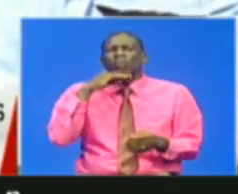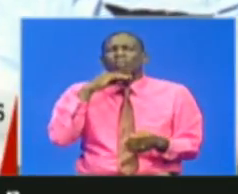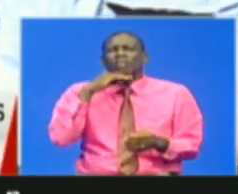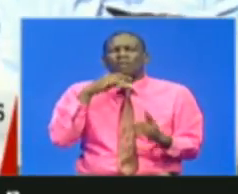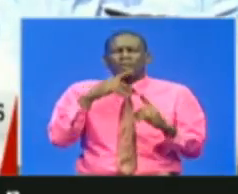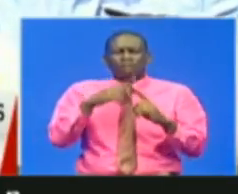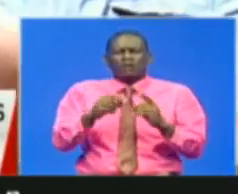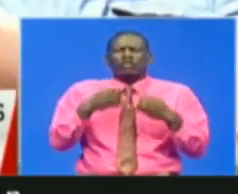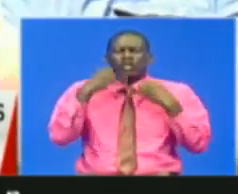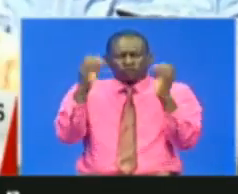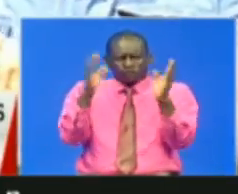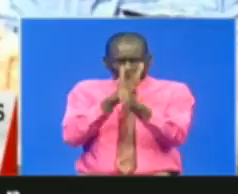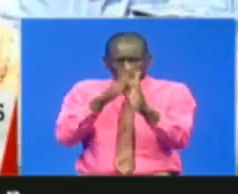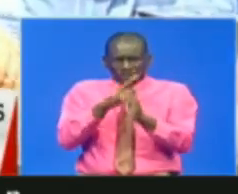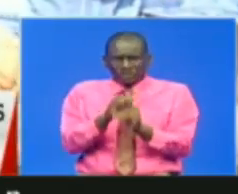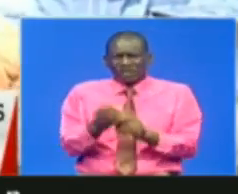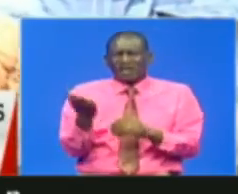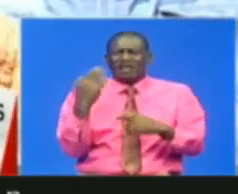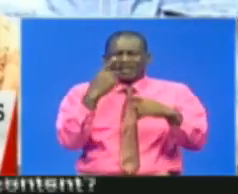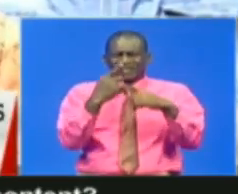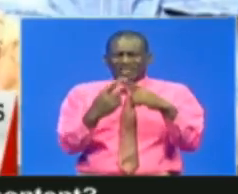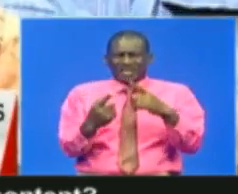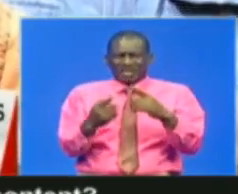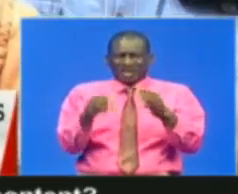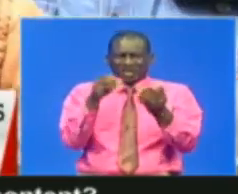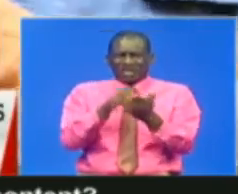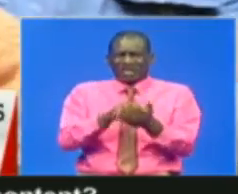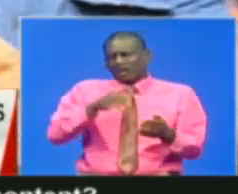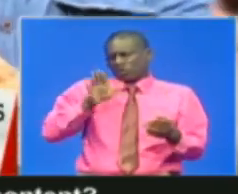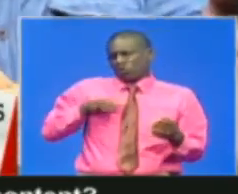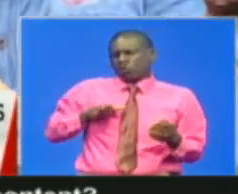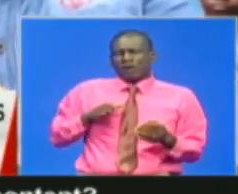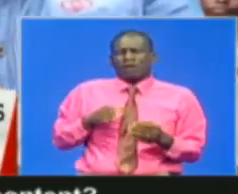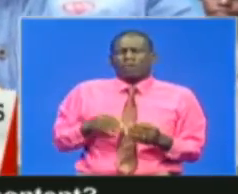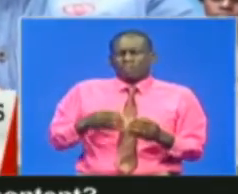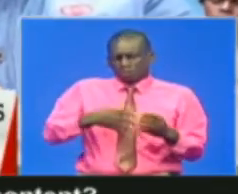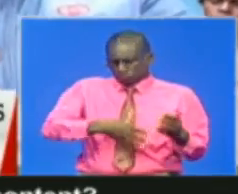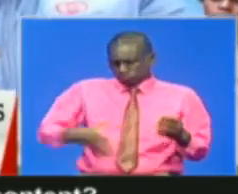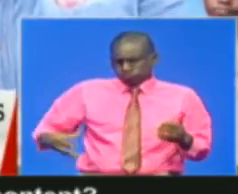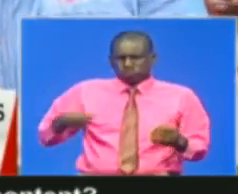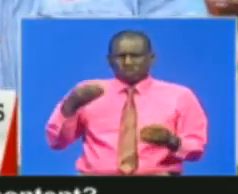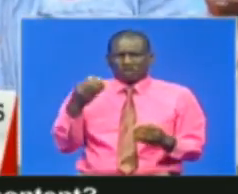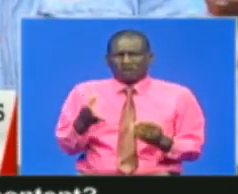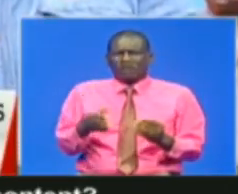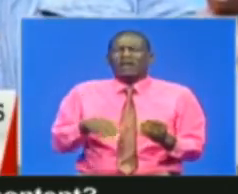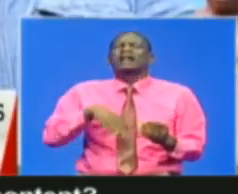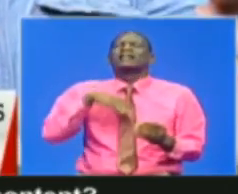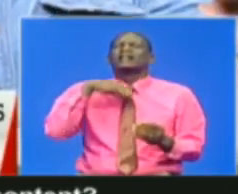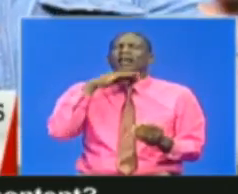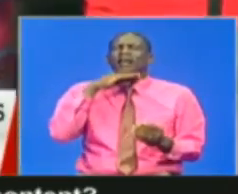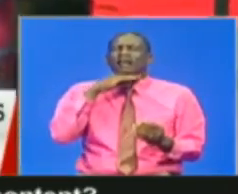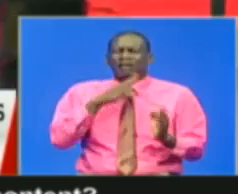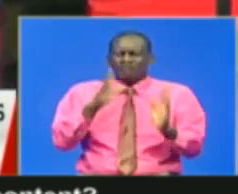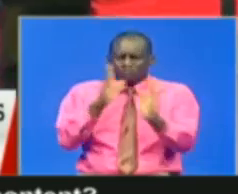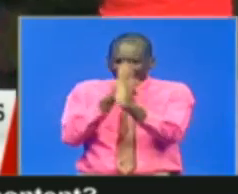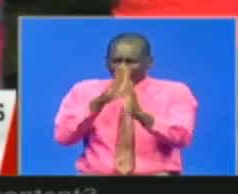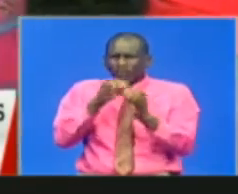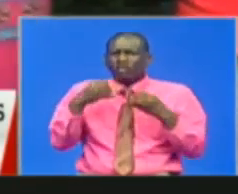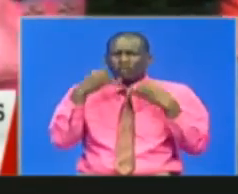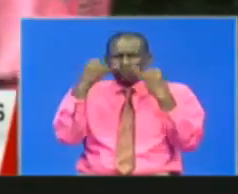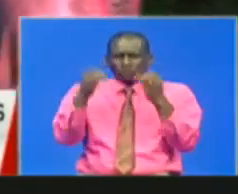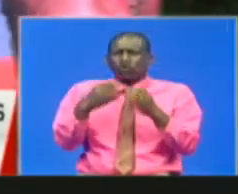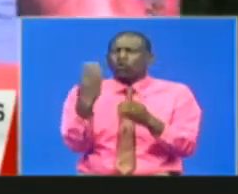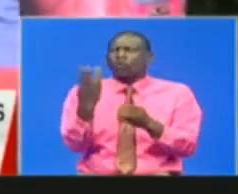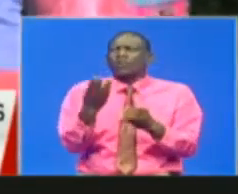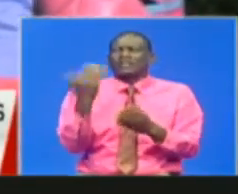lifichwa. Last year but one kula mama alitoa mimba hapa akakufa ikafichwa. On Wednesday